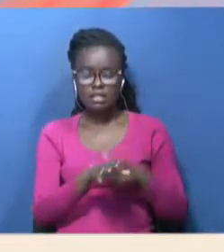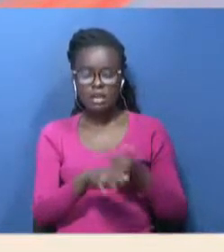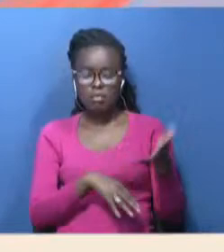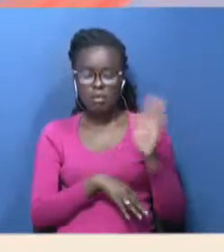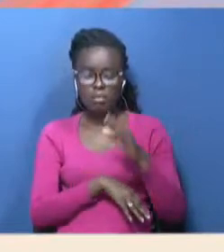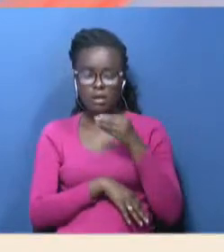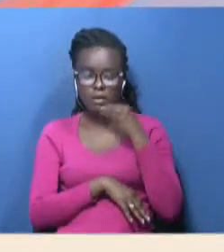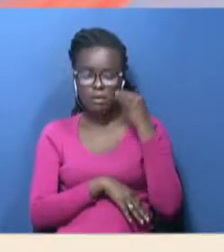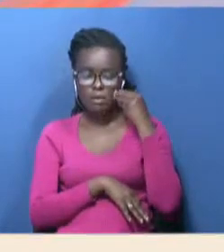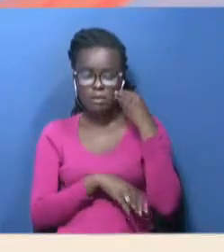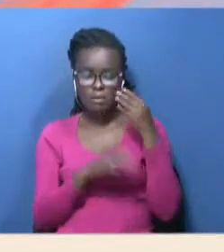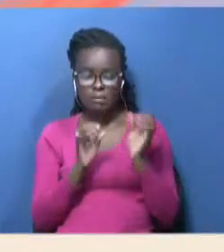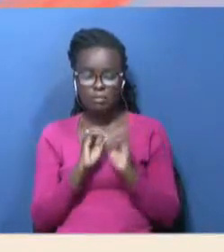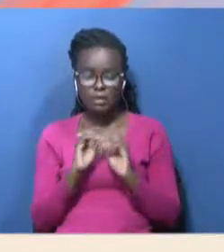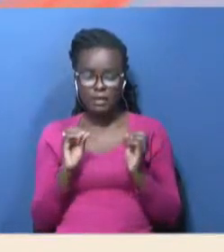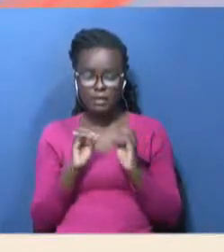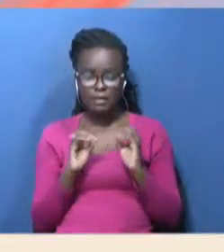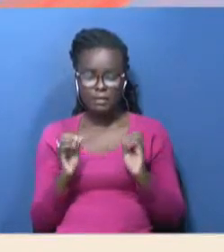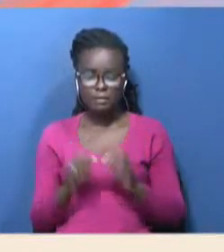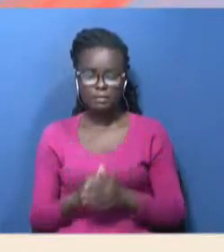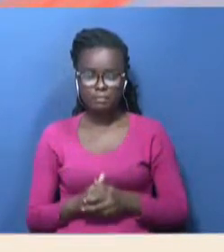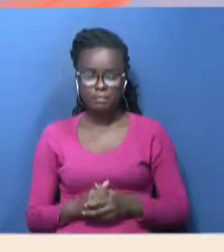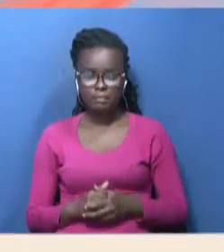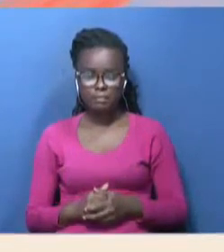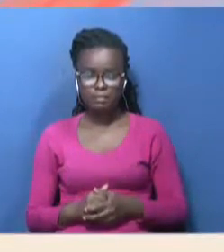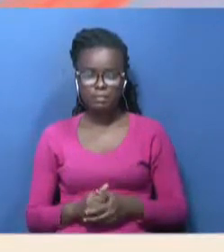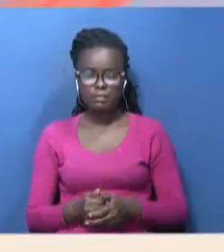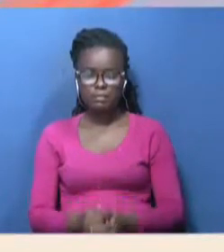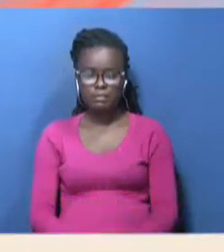matirĩ mono rĩngĩ kana gũcoka na mũciĩ.